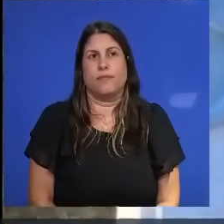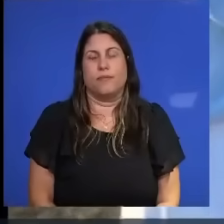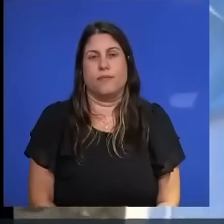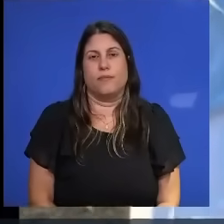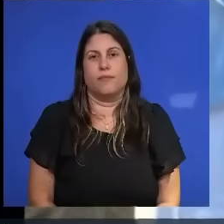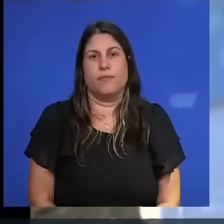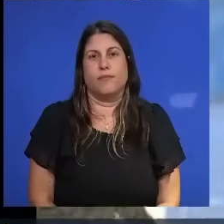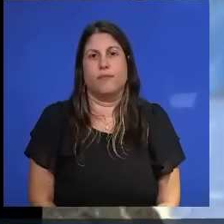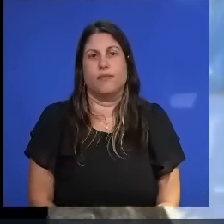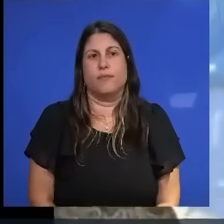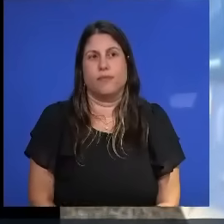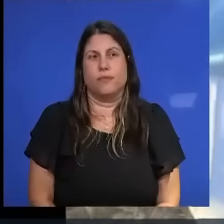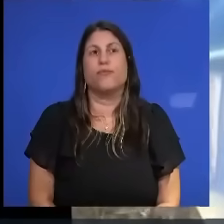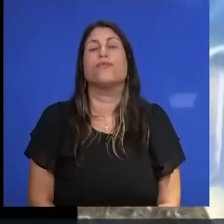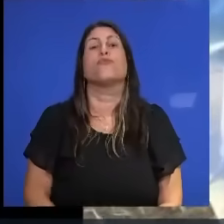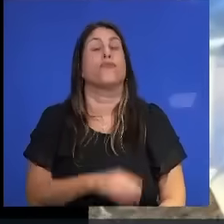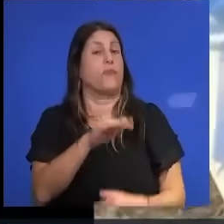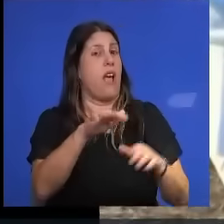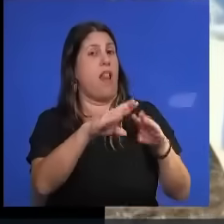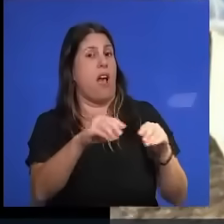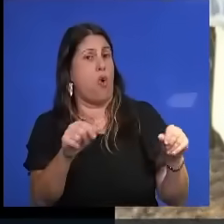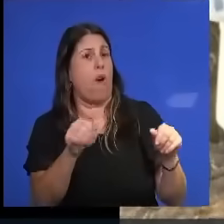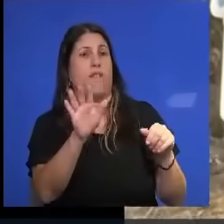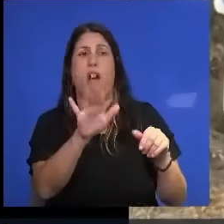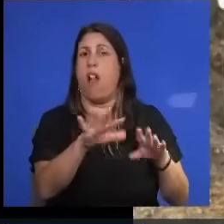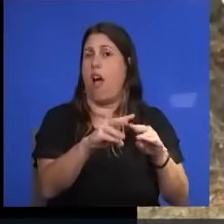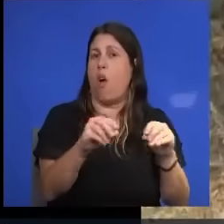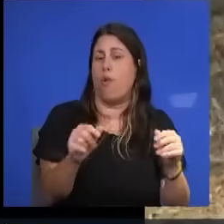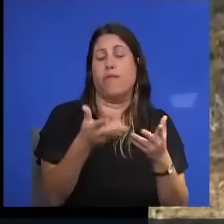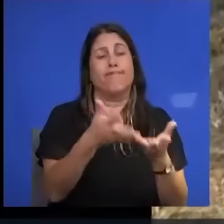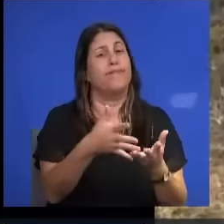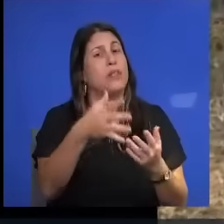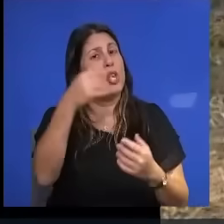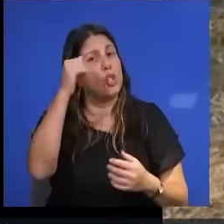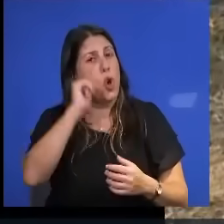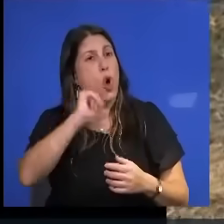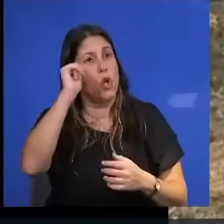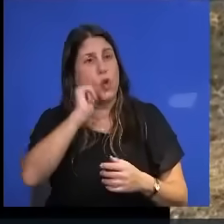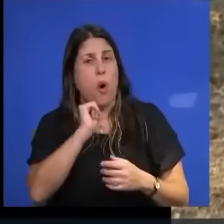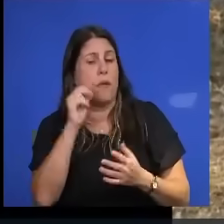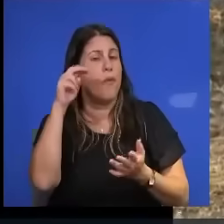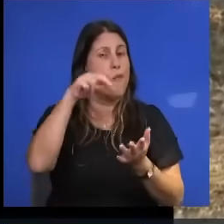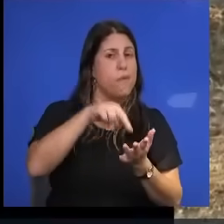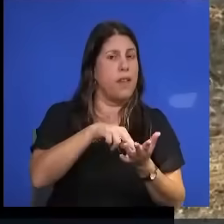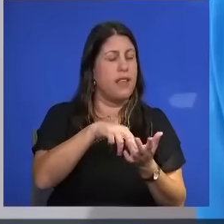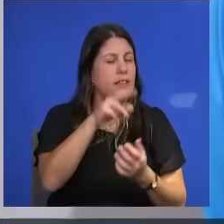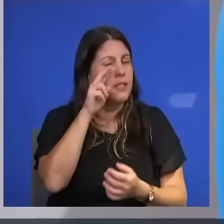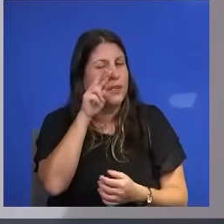על החוף, על החוף, כך יום יום היא עומדה, וצופה וצופה על